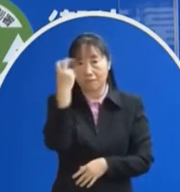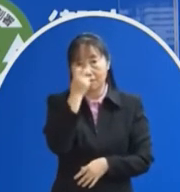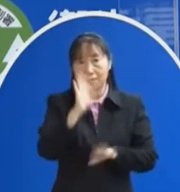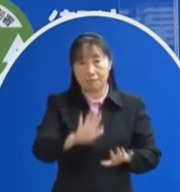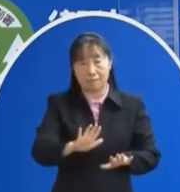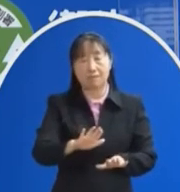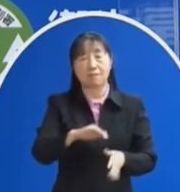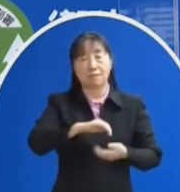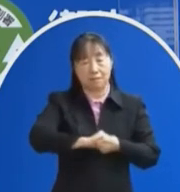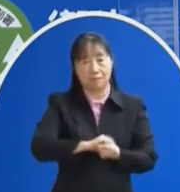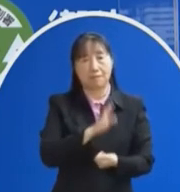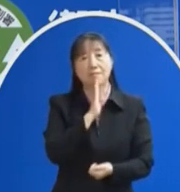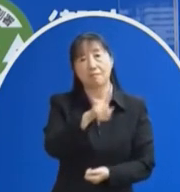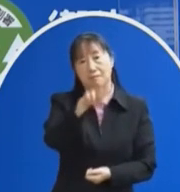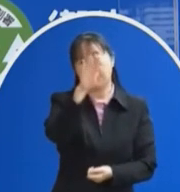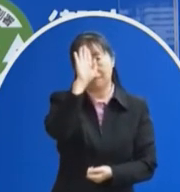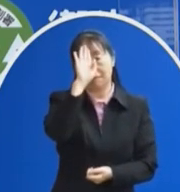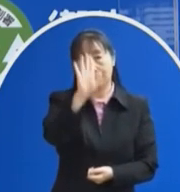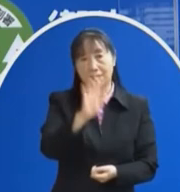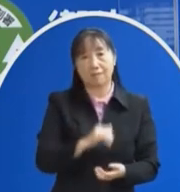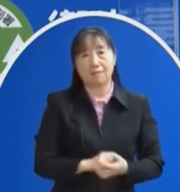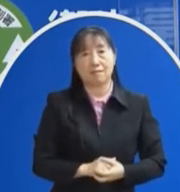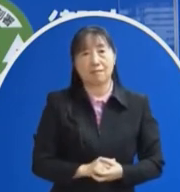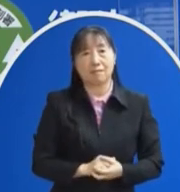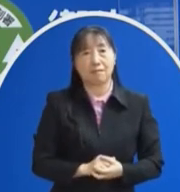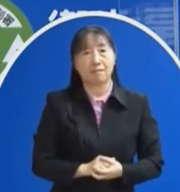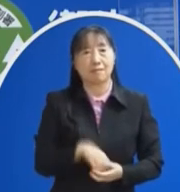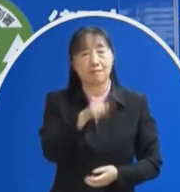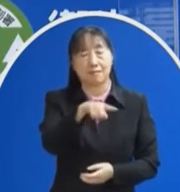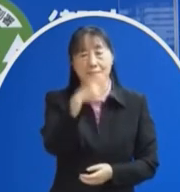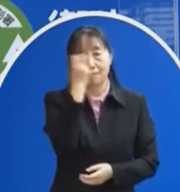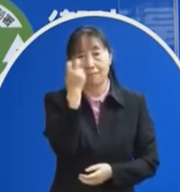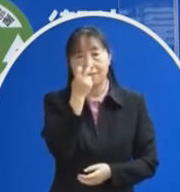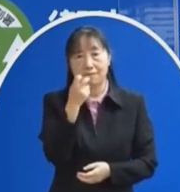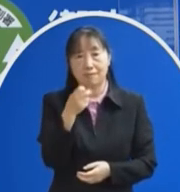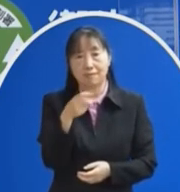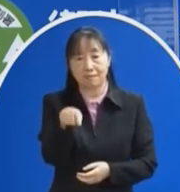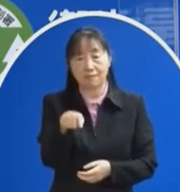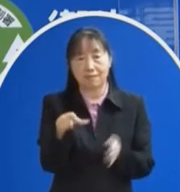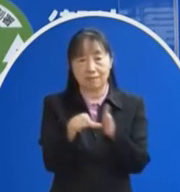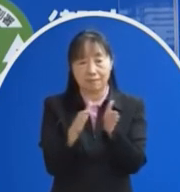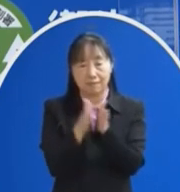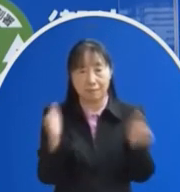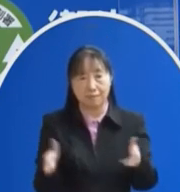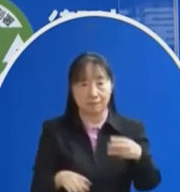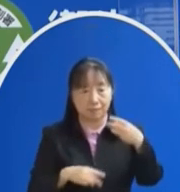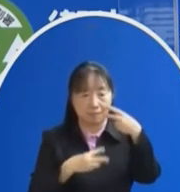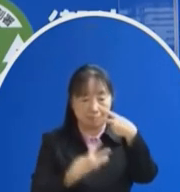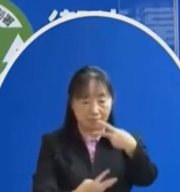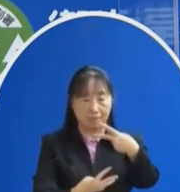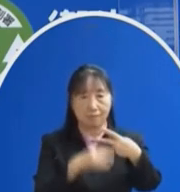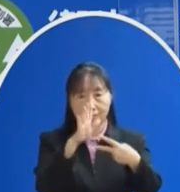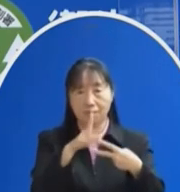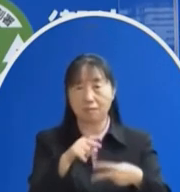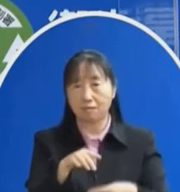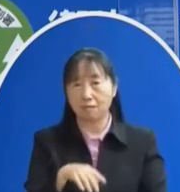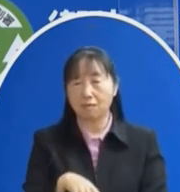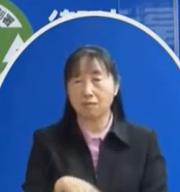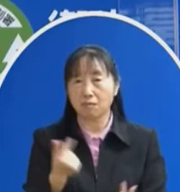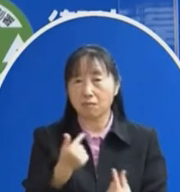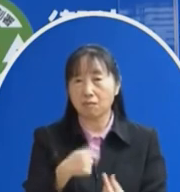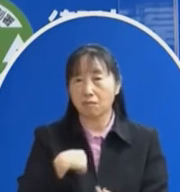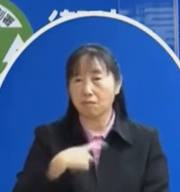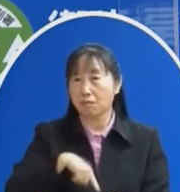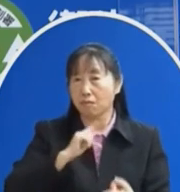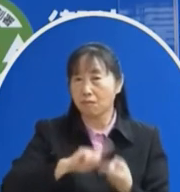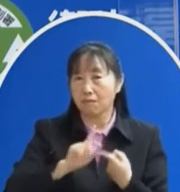今日确诊。那无声档案调查，个案检疫期间2月13日有出现过嗅觉及味觉的异